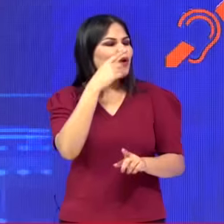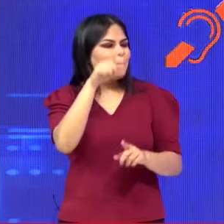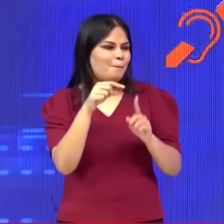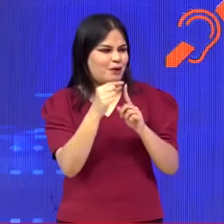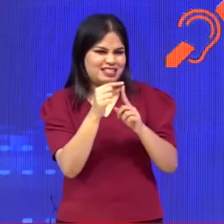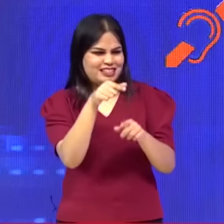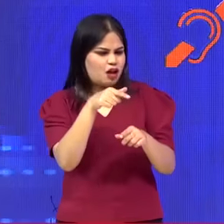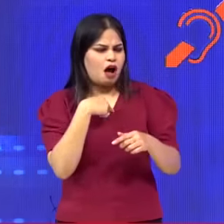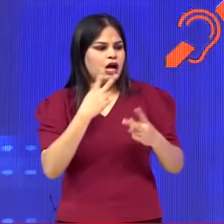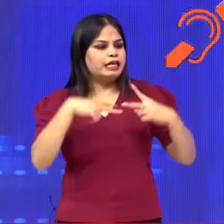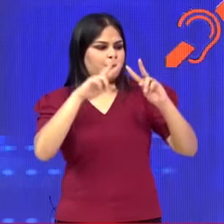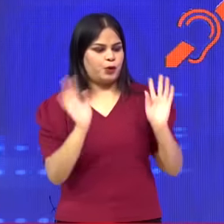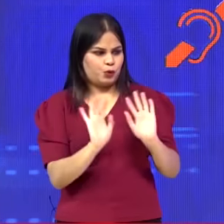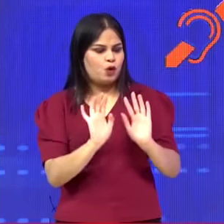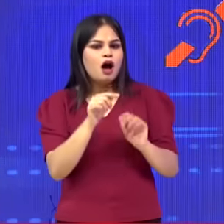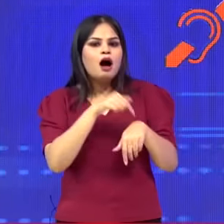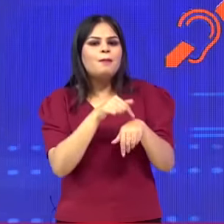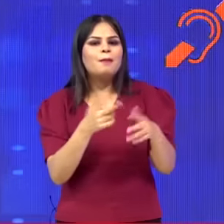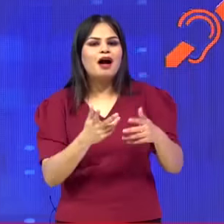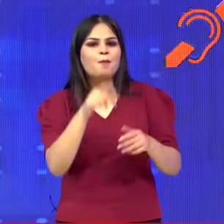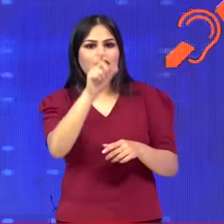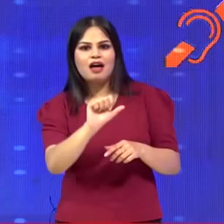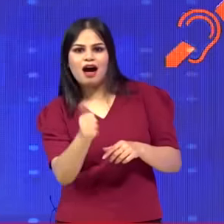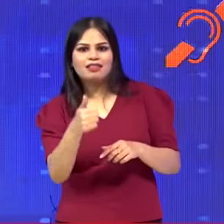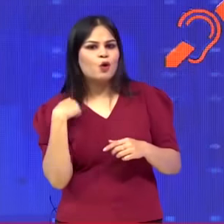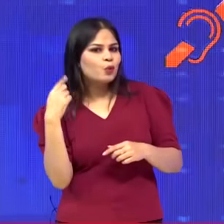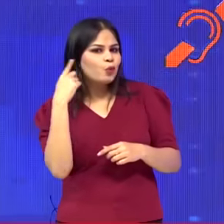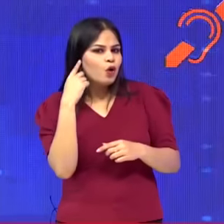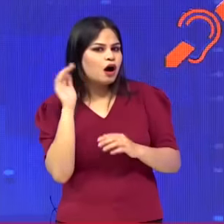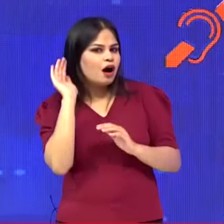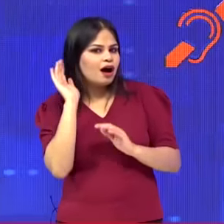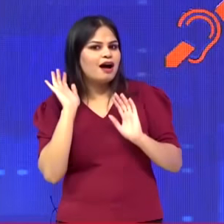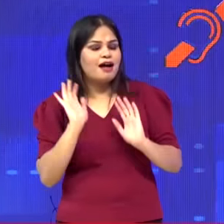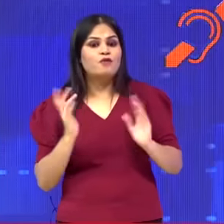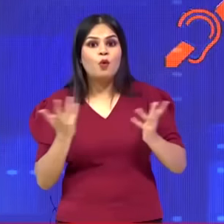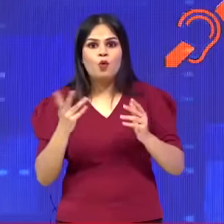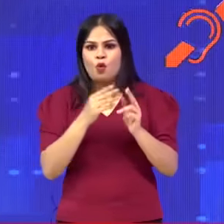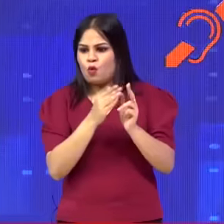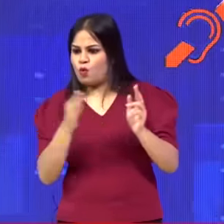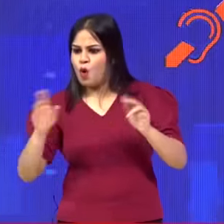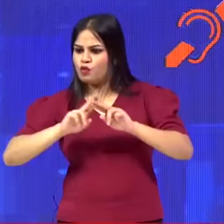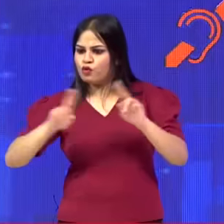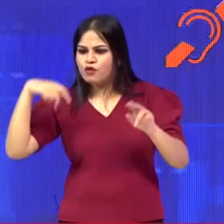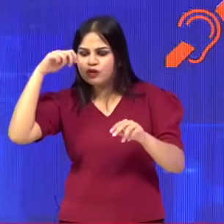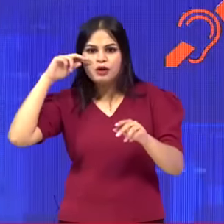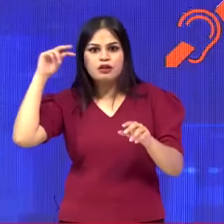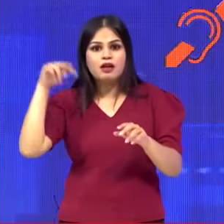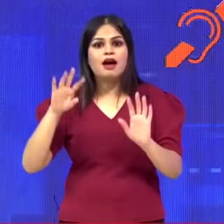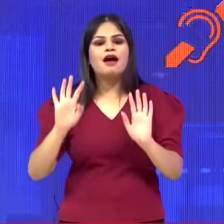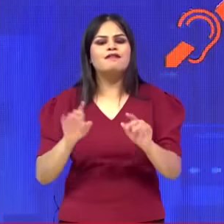इतना नहीं था। कभी कभी हम दूसरों की बातें भी सुन लेते हैं, क्योंकि उन्होंने पूरा कंटेंट देखा है, फॉलो किया है, जो